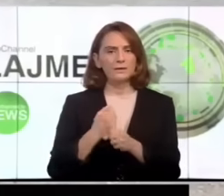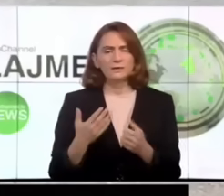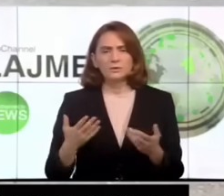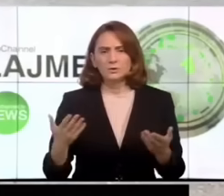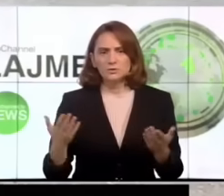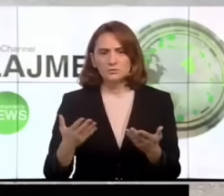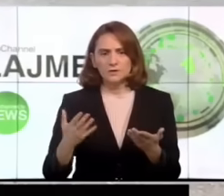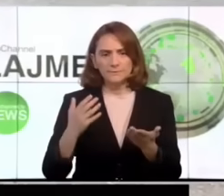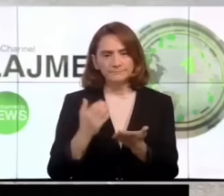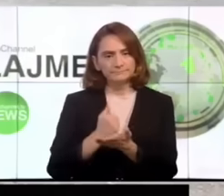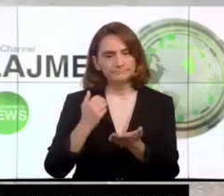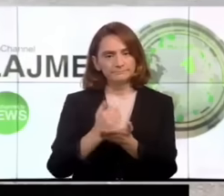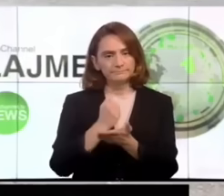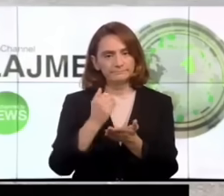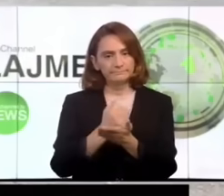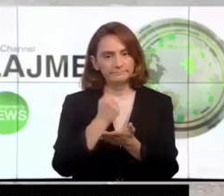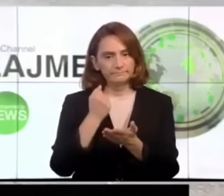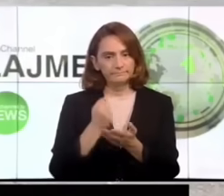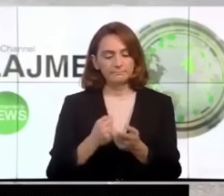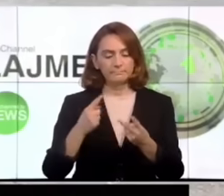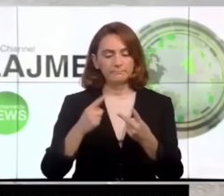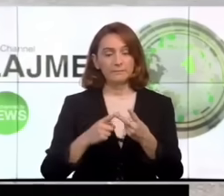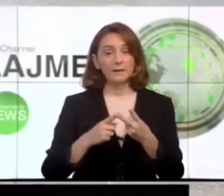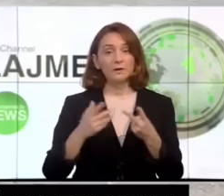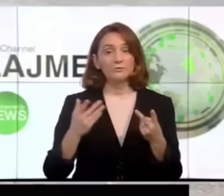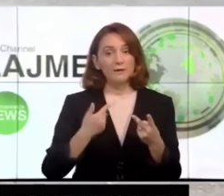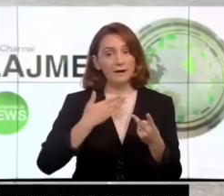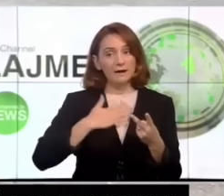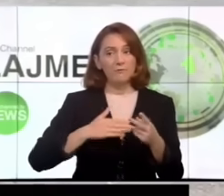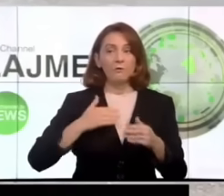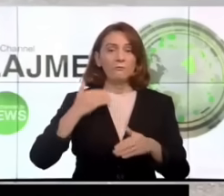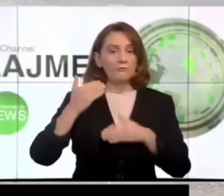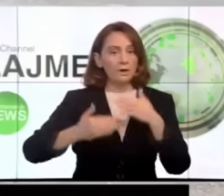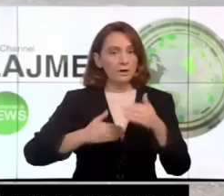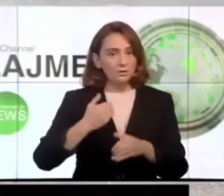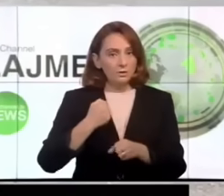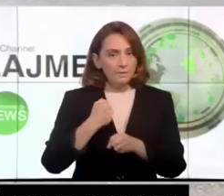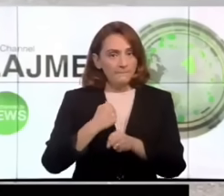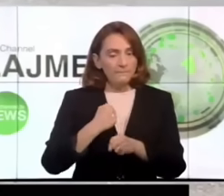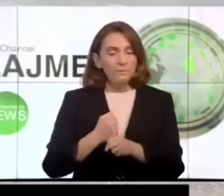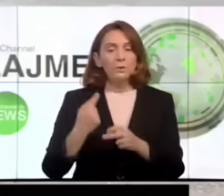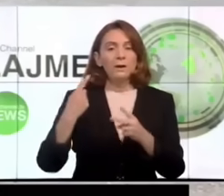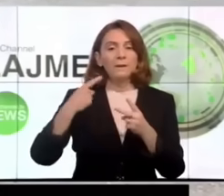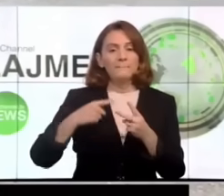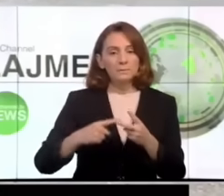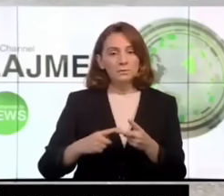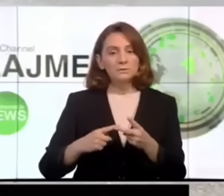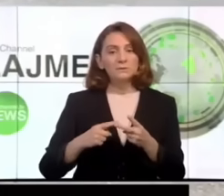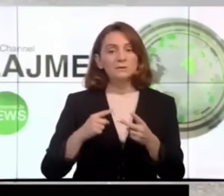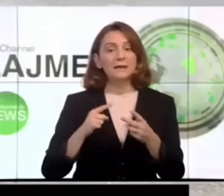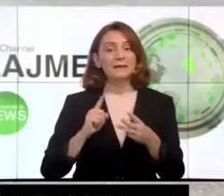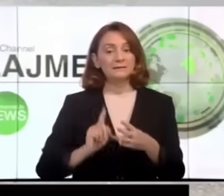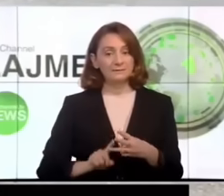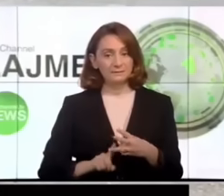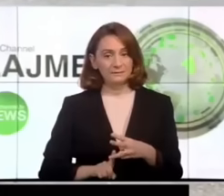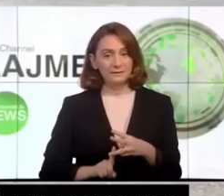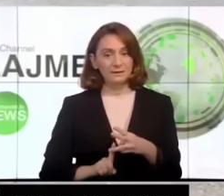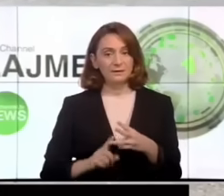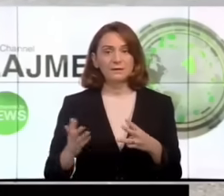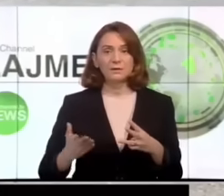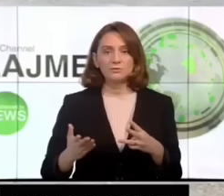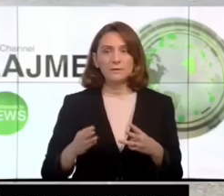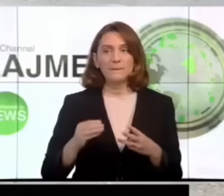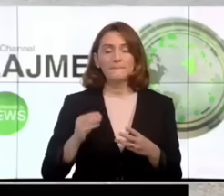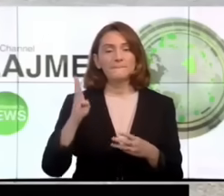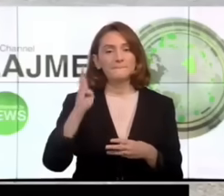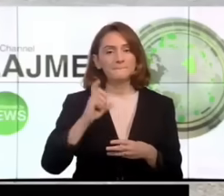integrimit evropian, rëndësinë e fillimit të reformave, por edhe mundësinë e financimit të projekteve të ndryshme nga ana e Bashkimit